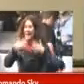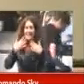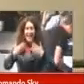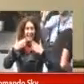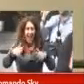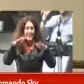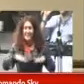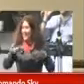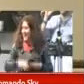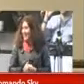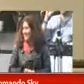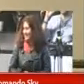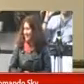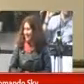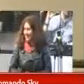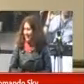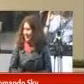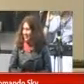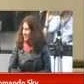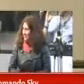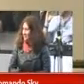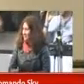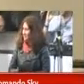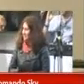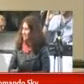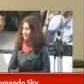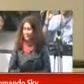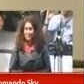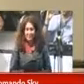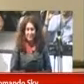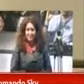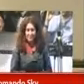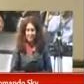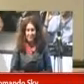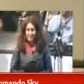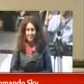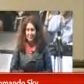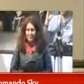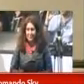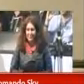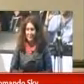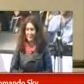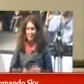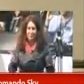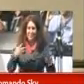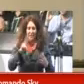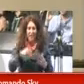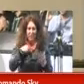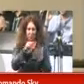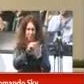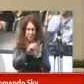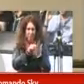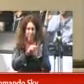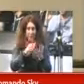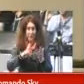questo momento non so quante ne ho davanti. Mi sono appuntato 2 o 3 cose nella memoria, spero